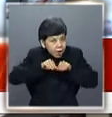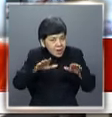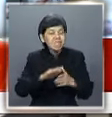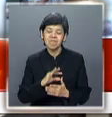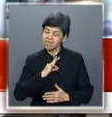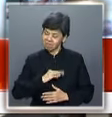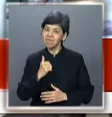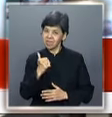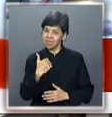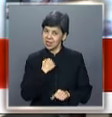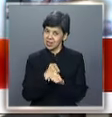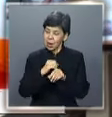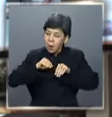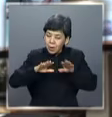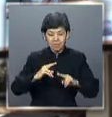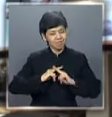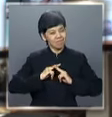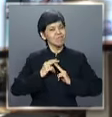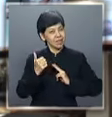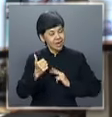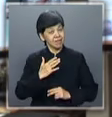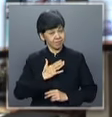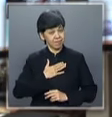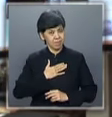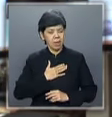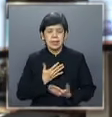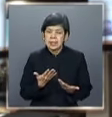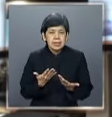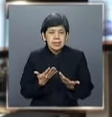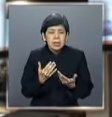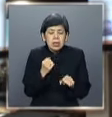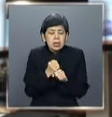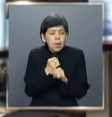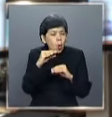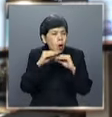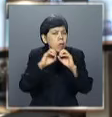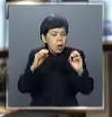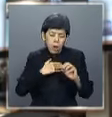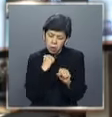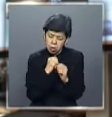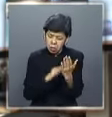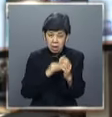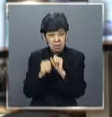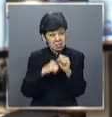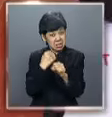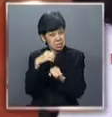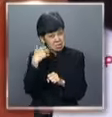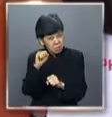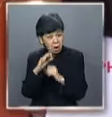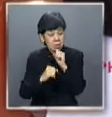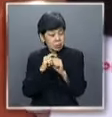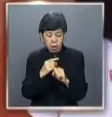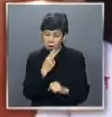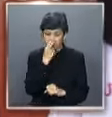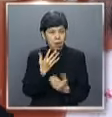การที่สามารถผลิตสื่อออกมาเองได้ในส่วนตรงนี้มันไม่มีปรากฏการณ์ตรงนี้เกิดขึ้นเลยตั้งแต่ทำงานมา15ปี20ปีปรากฏการณ์ตร